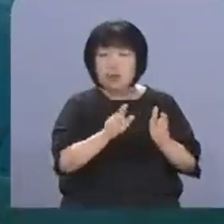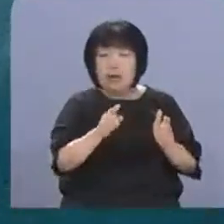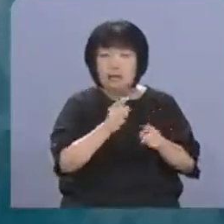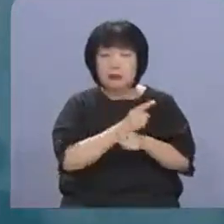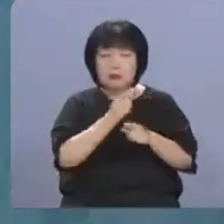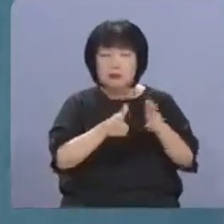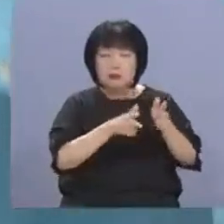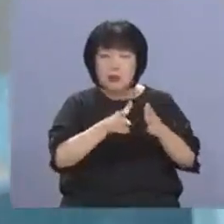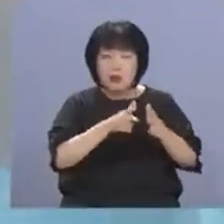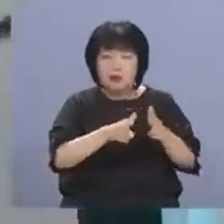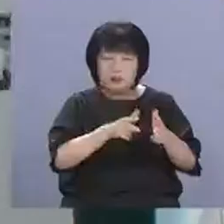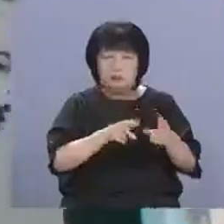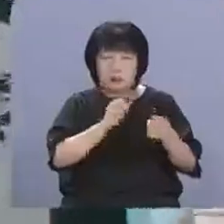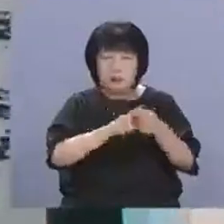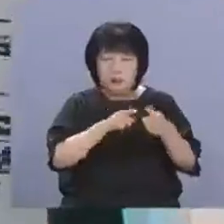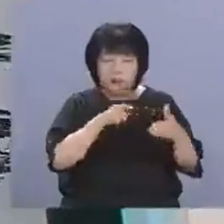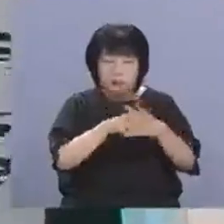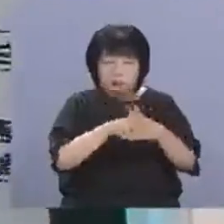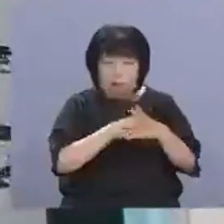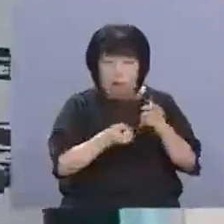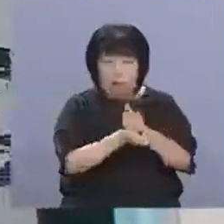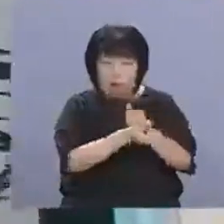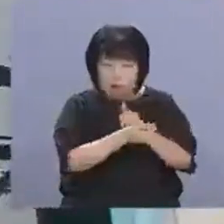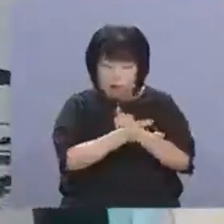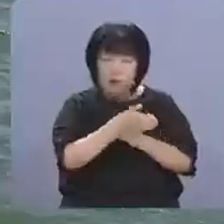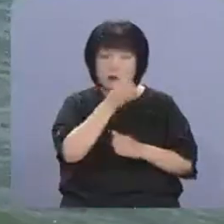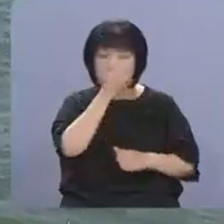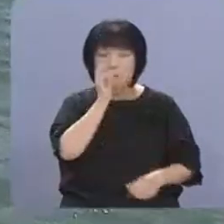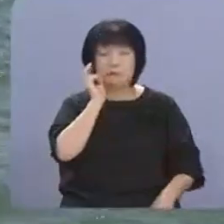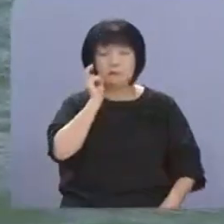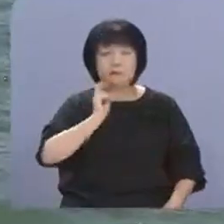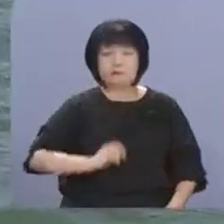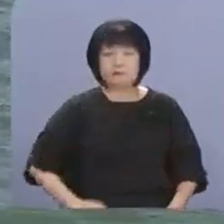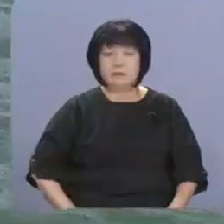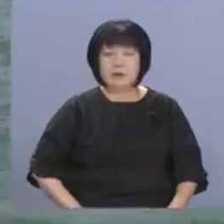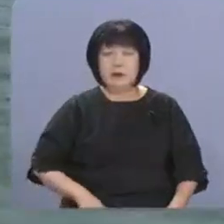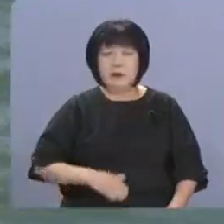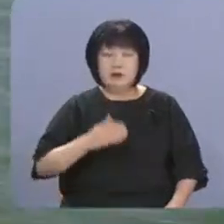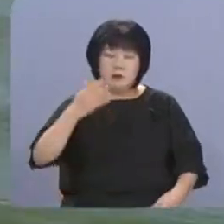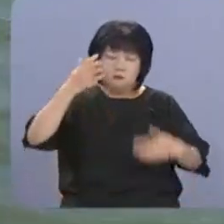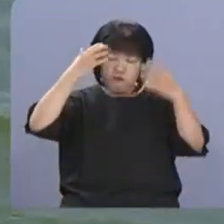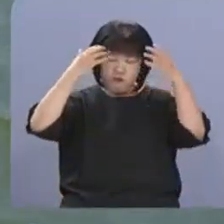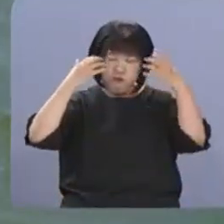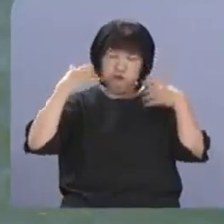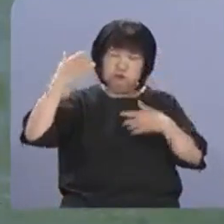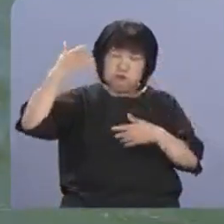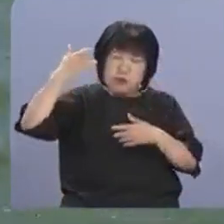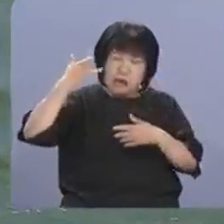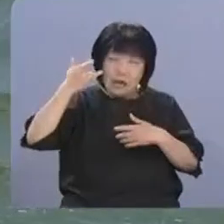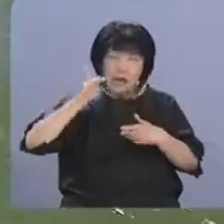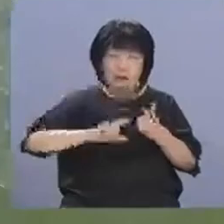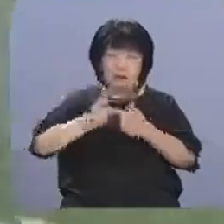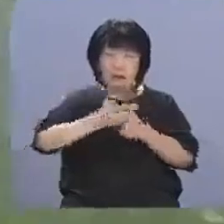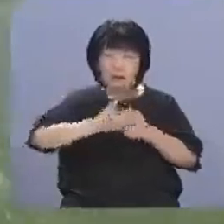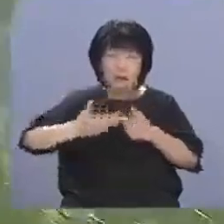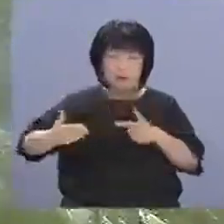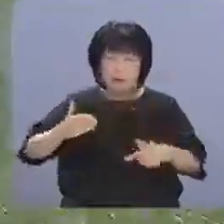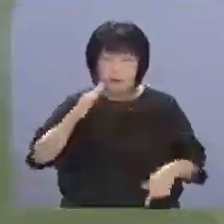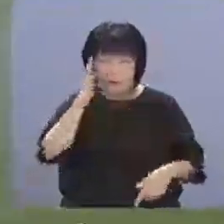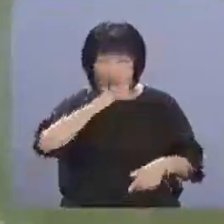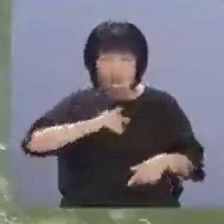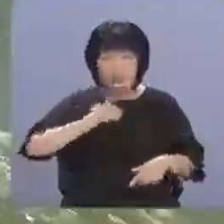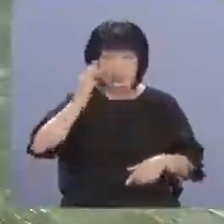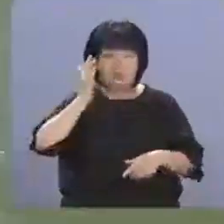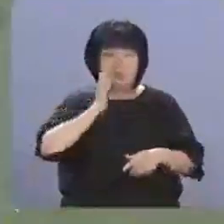사업으로 제대로 걸러지지 않았다고 부산시는 밝혔습니다. 또 맑고 무더운 날씨로 낙동강의 유해 남조류가 급증한 것도